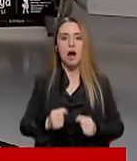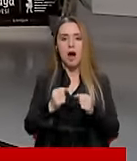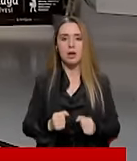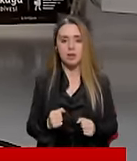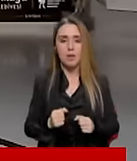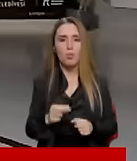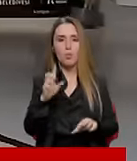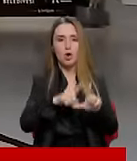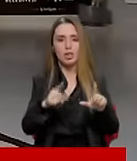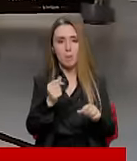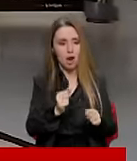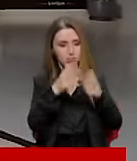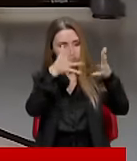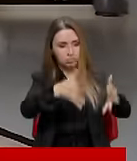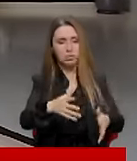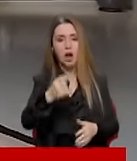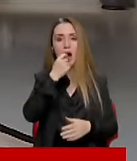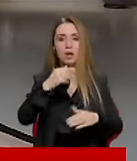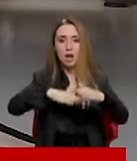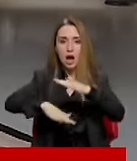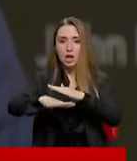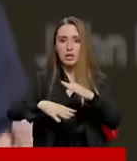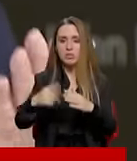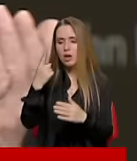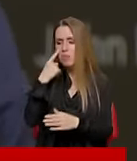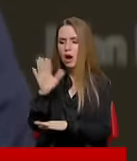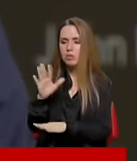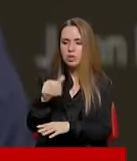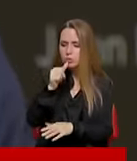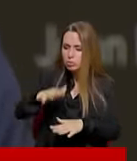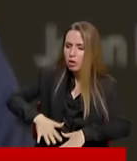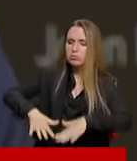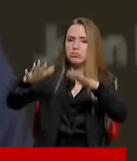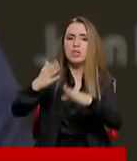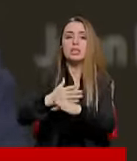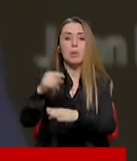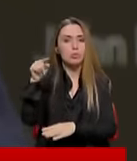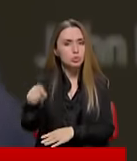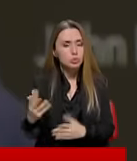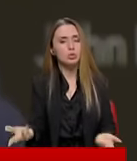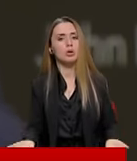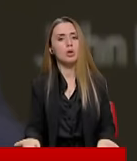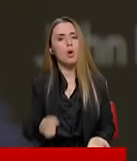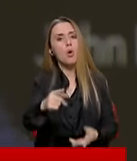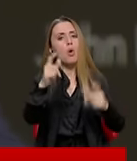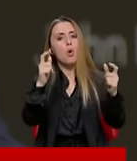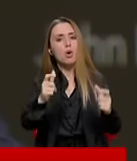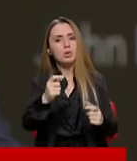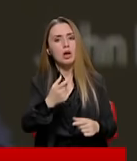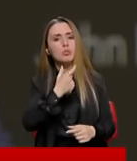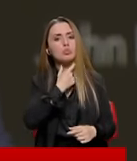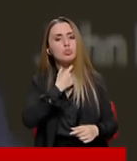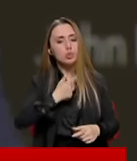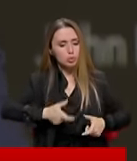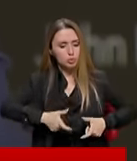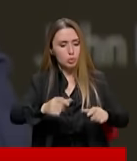ayırdınız Ankara'nın altyapısıyla hiç ilgilenmedin her tarafı sel basmanın sebebi de o işte oralardaki kanalizasyonun